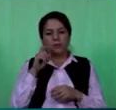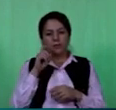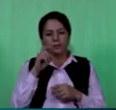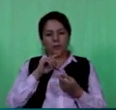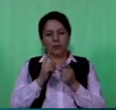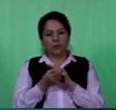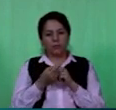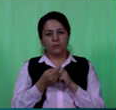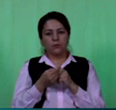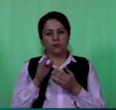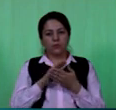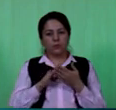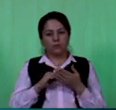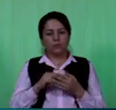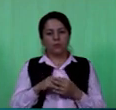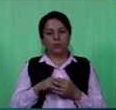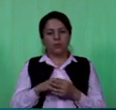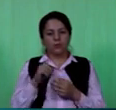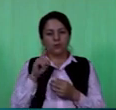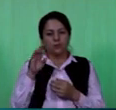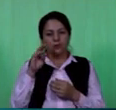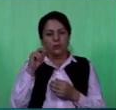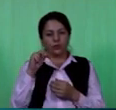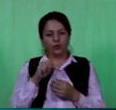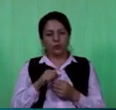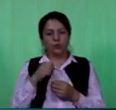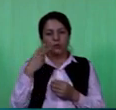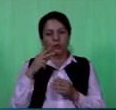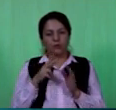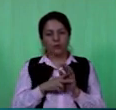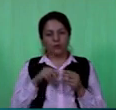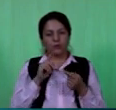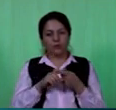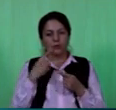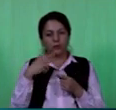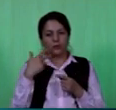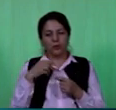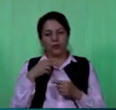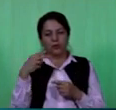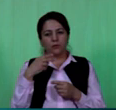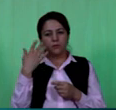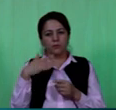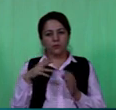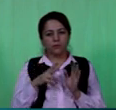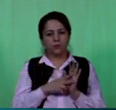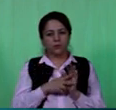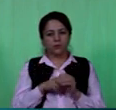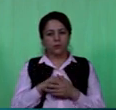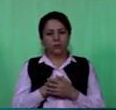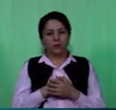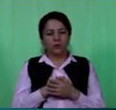x проверяем двадцати восьми прибавить 30 равно 58